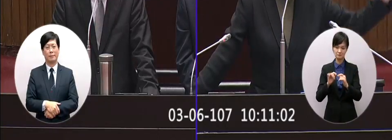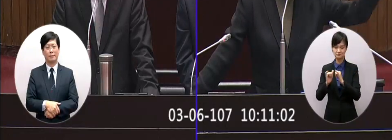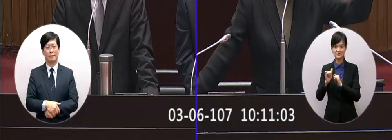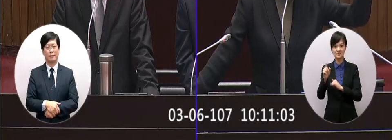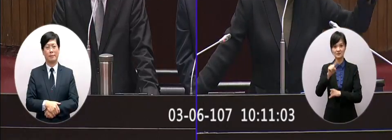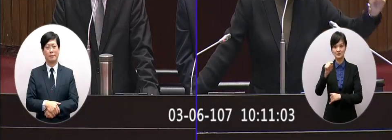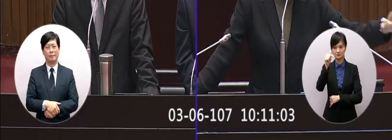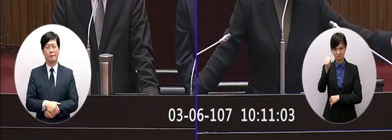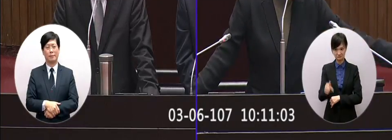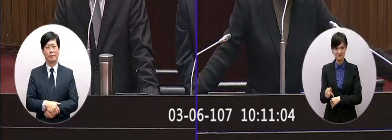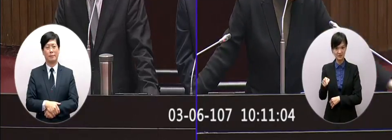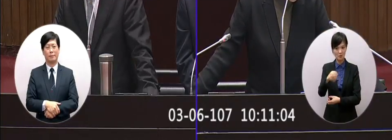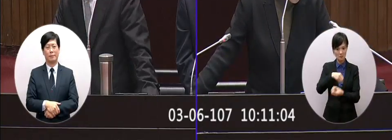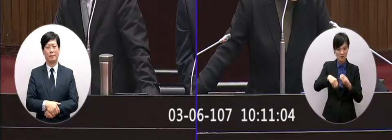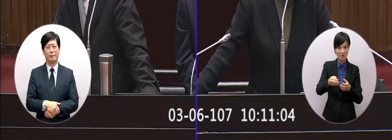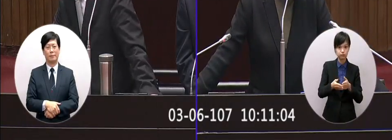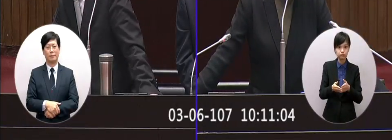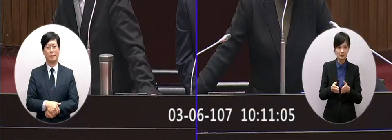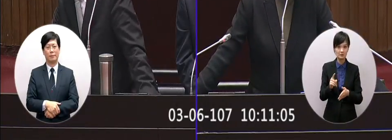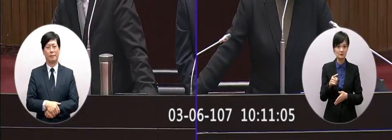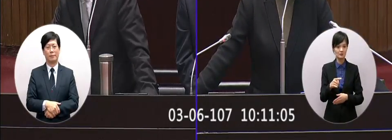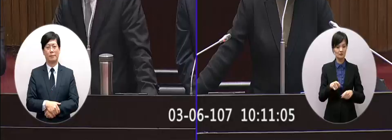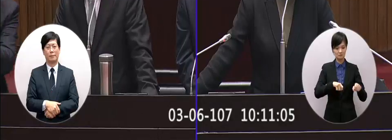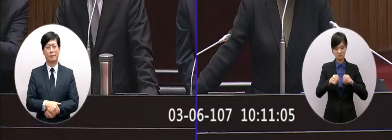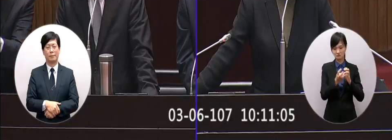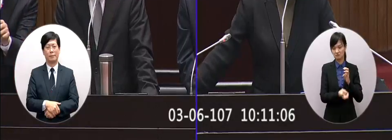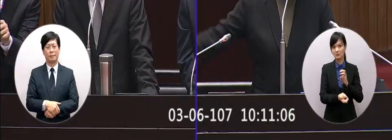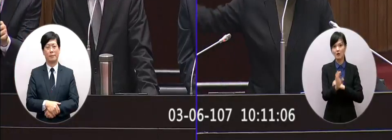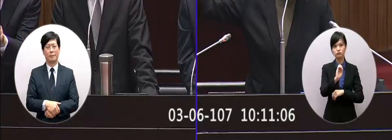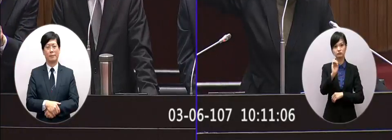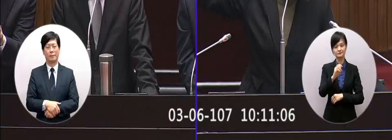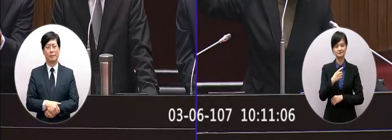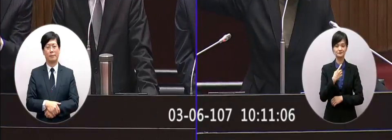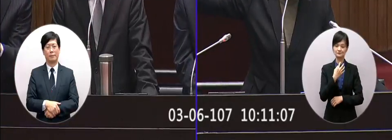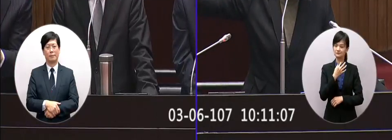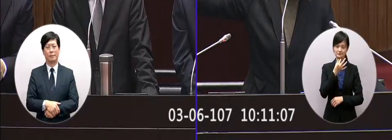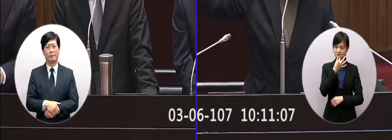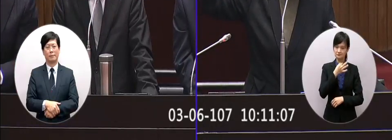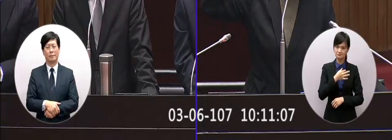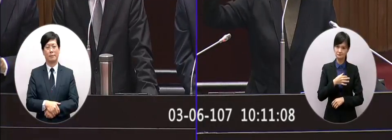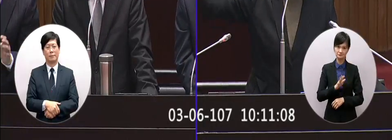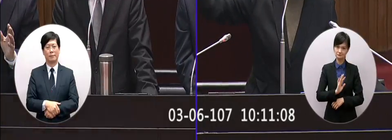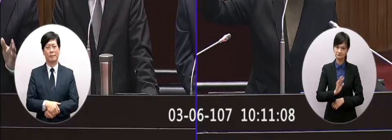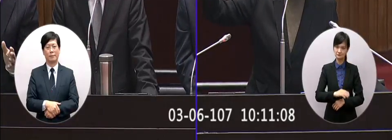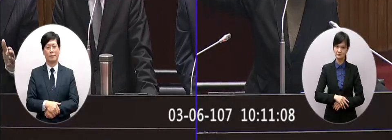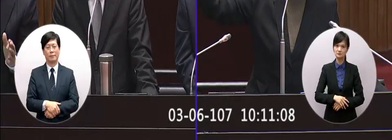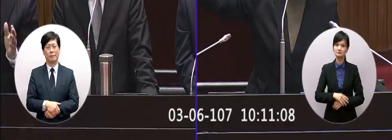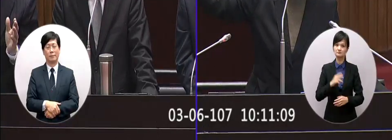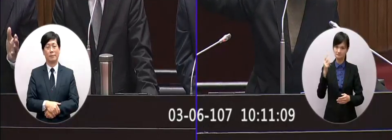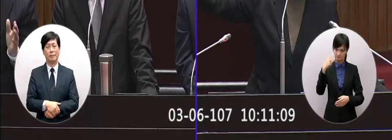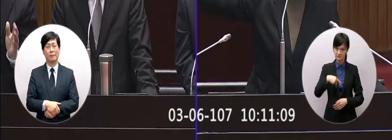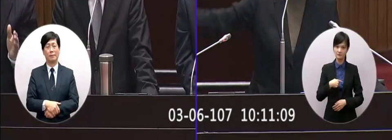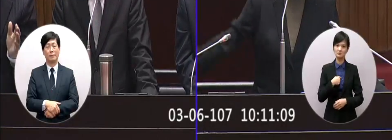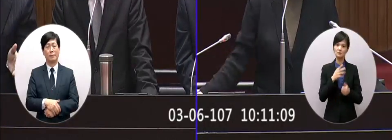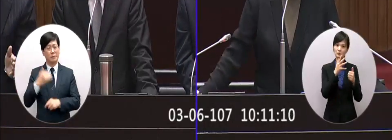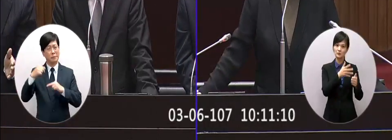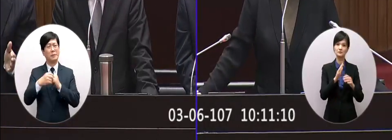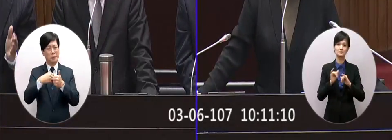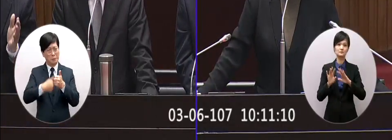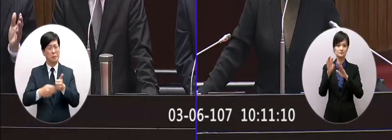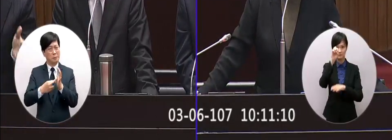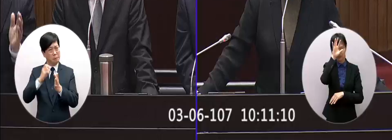1000亿，居然连一个核定计划都没有。最后，我们来看一下民进党的立法委员， 高 金 委员 你怎么护航 ODA